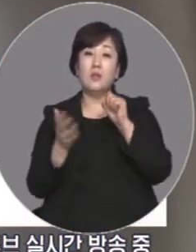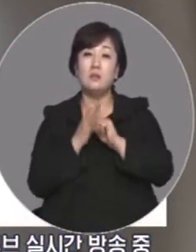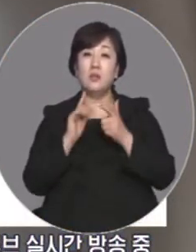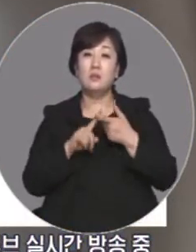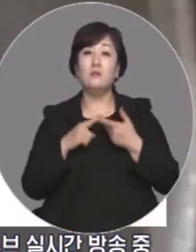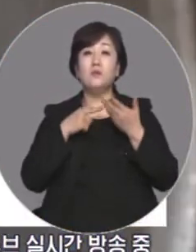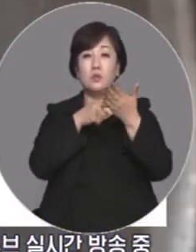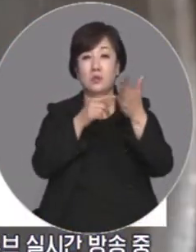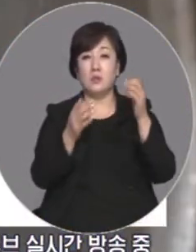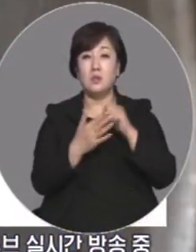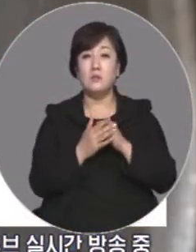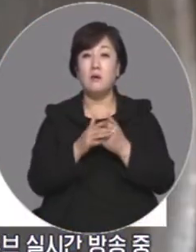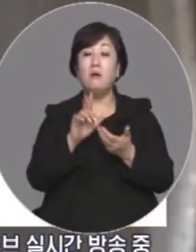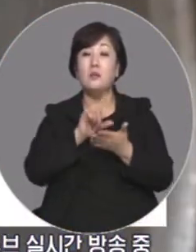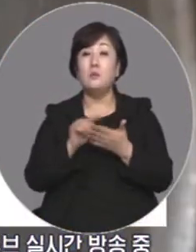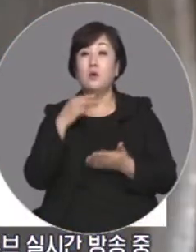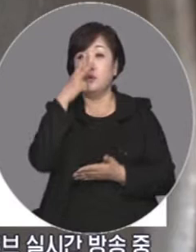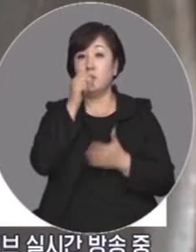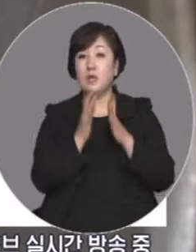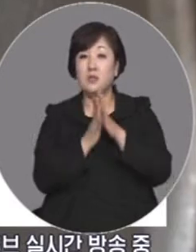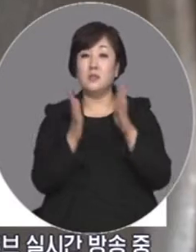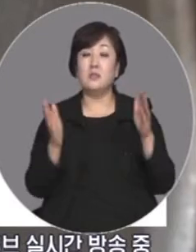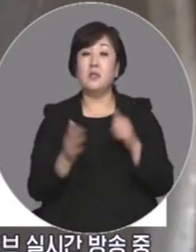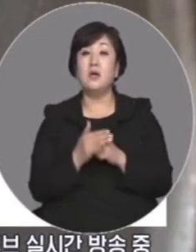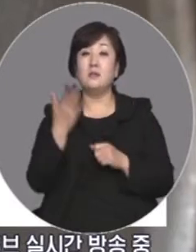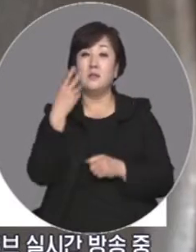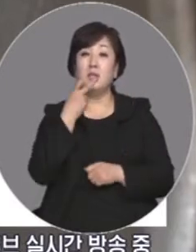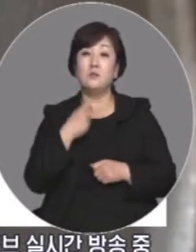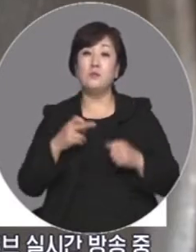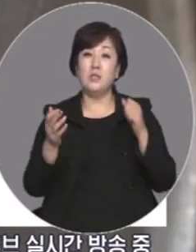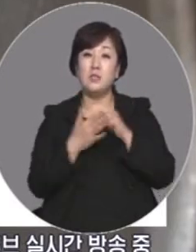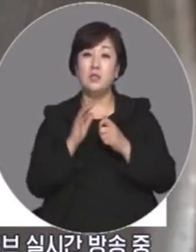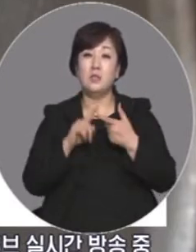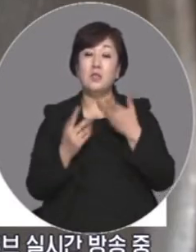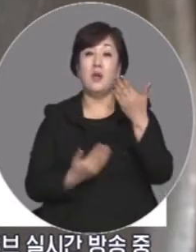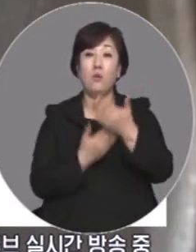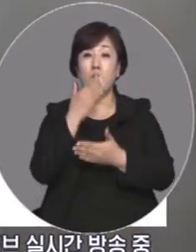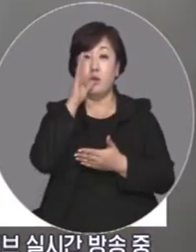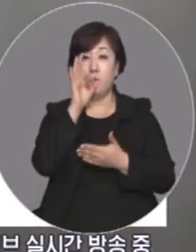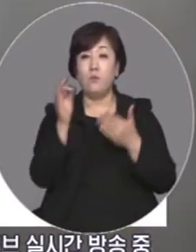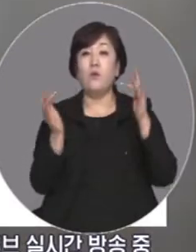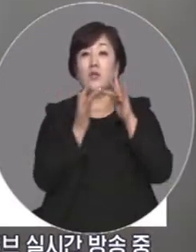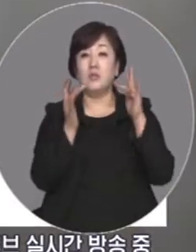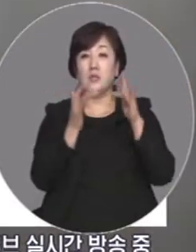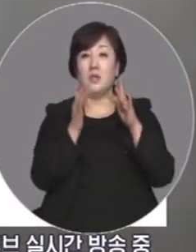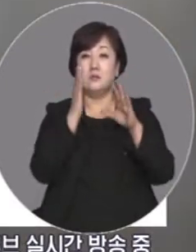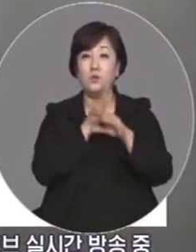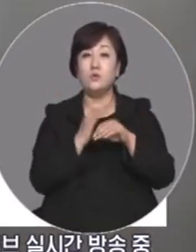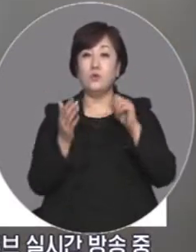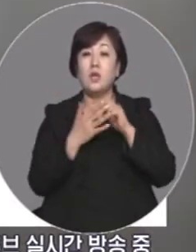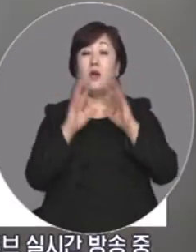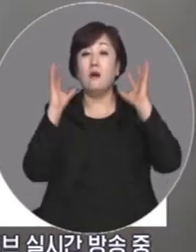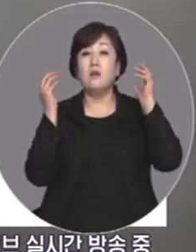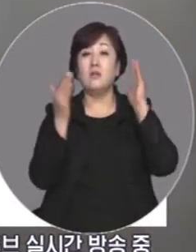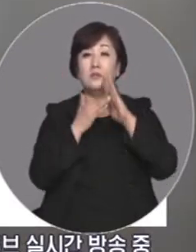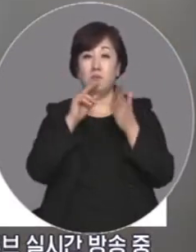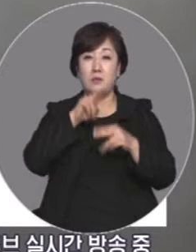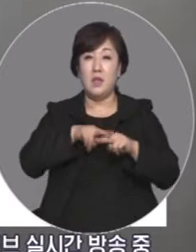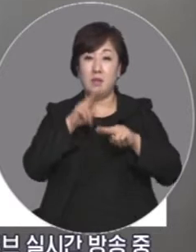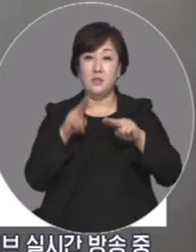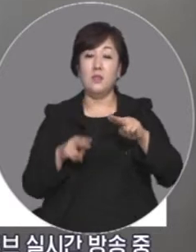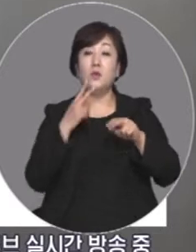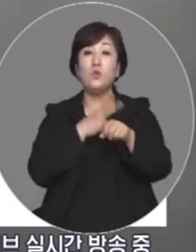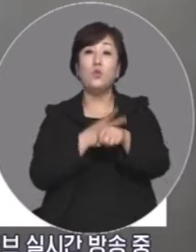지자체가 조사에 나섰습니다 지난 17일 울산의 한 커뮤니티에 올라온 그래서 해당 어린이집 프레지 교사라고 밝힌